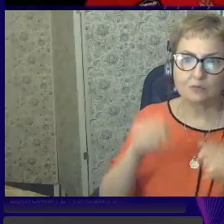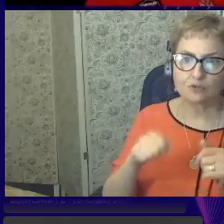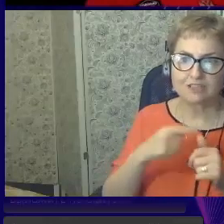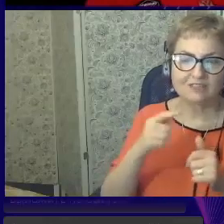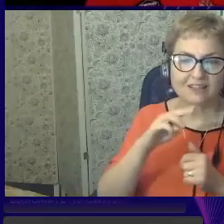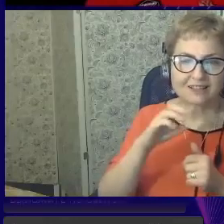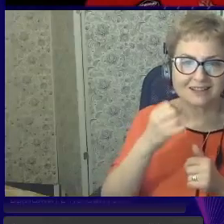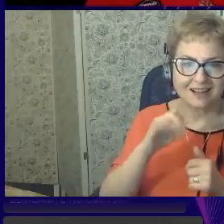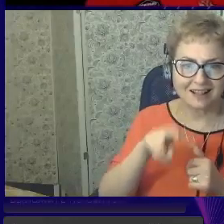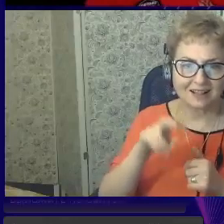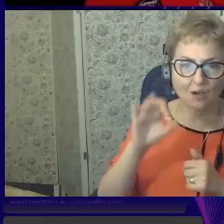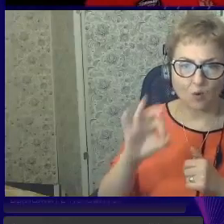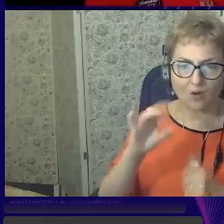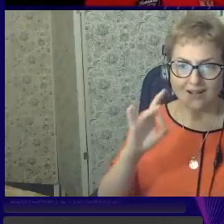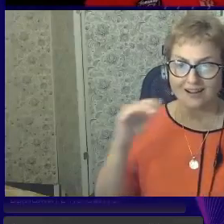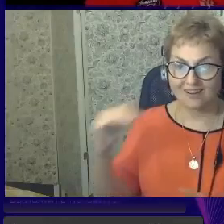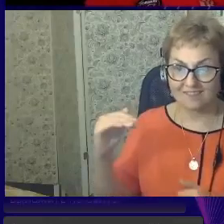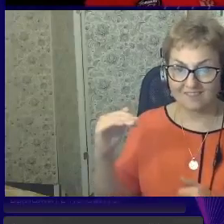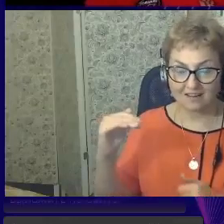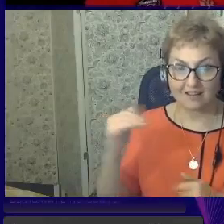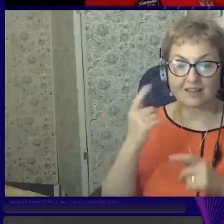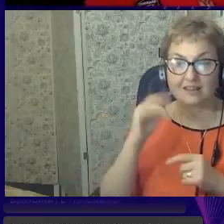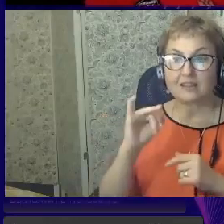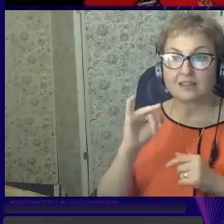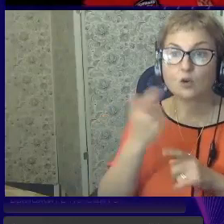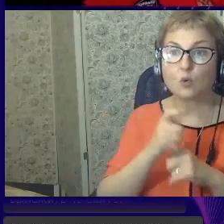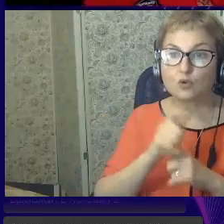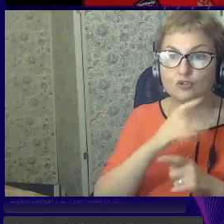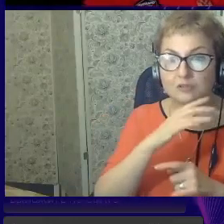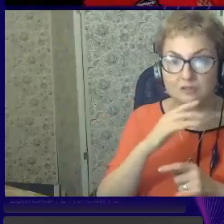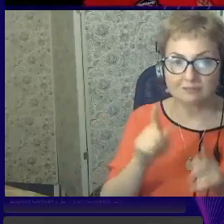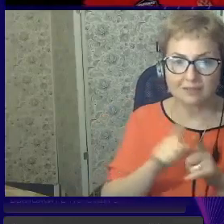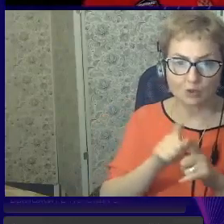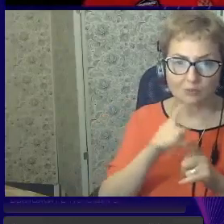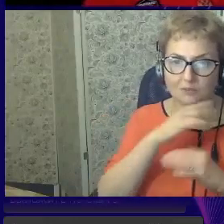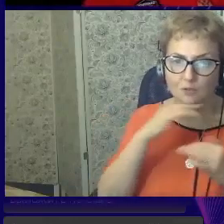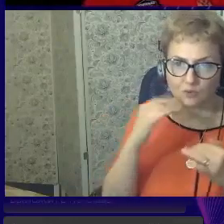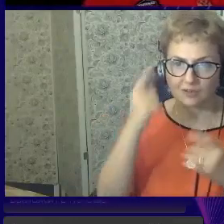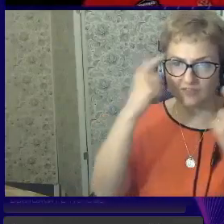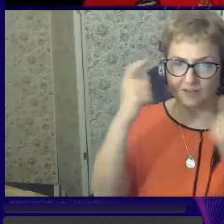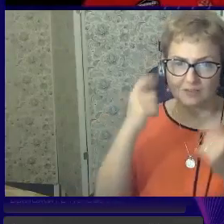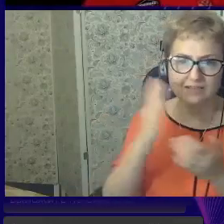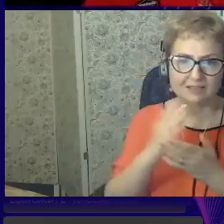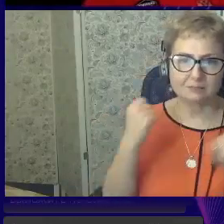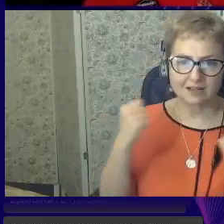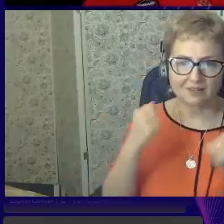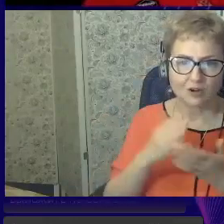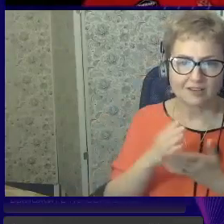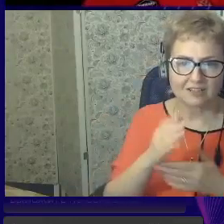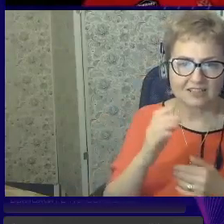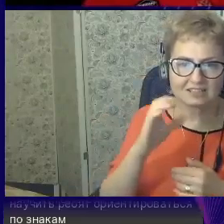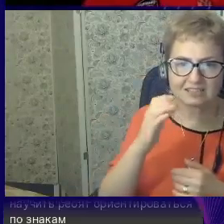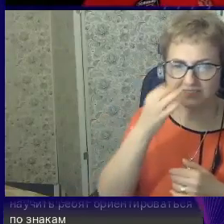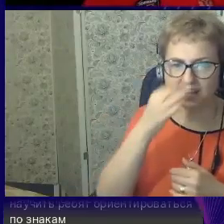назвать «Trail.ORF». И очень много у нас подобной же информации. Есть спортивное ориентирование в Свердловской области